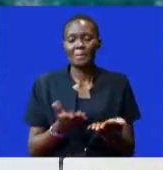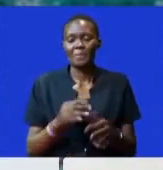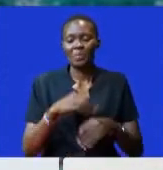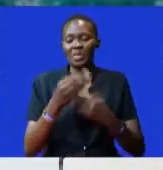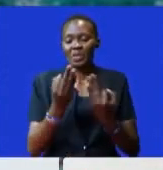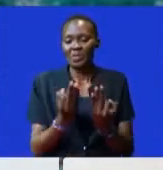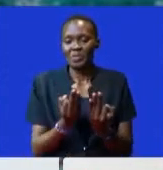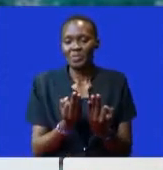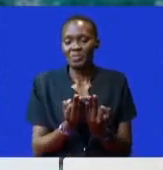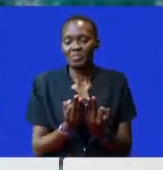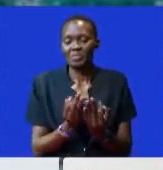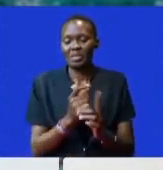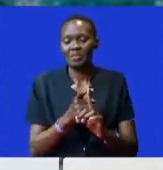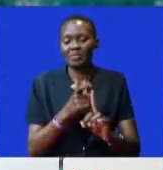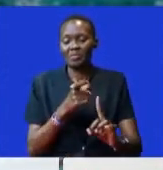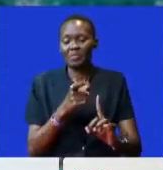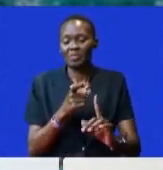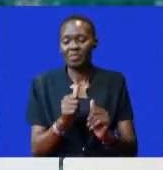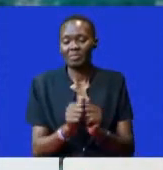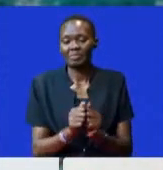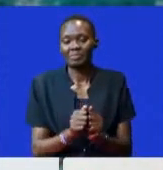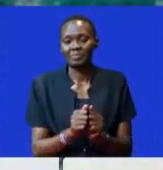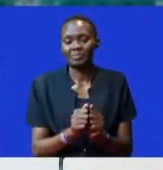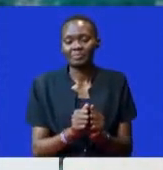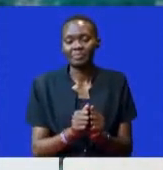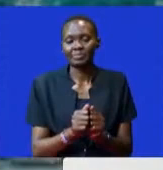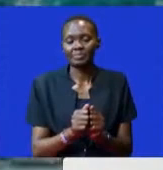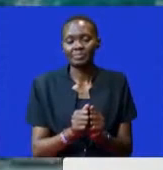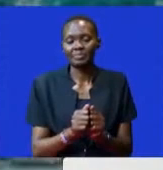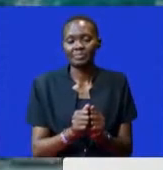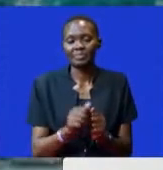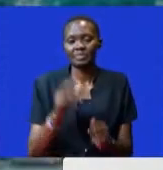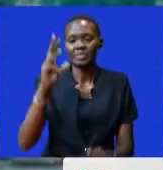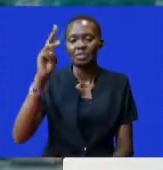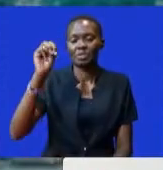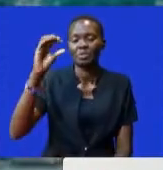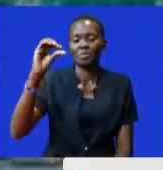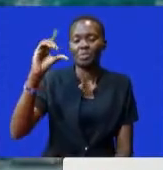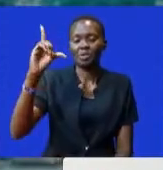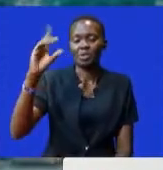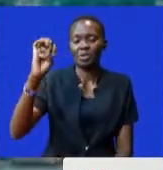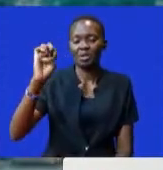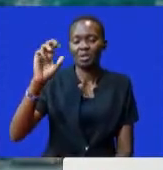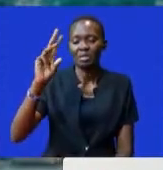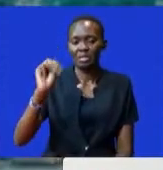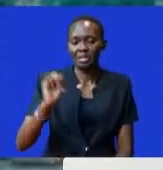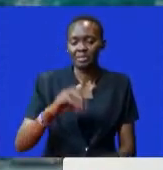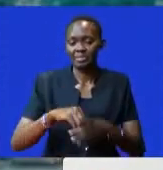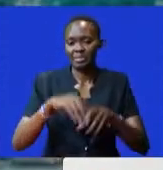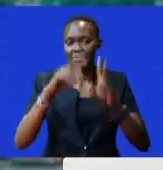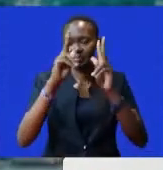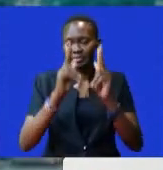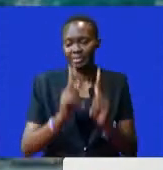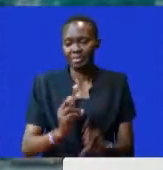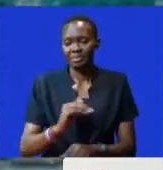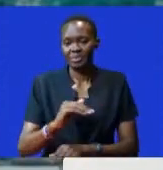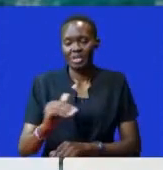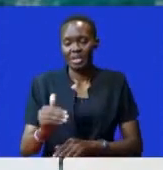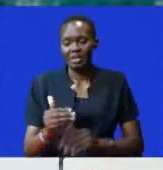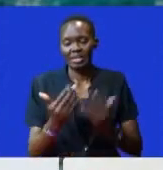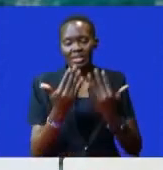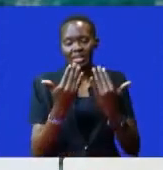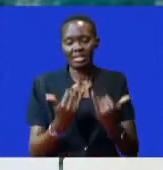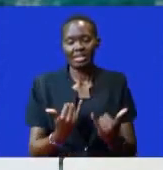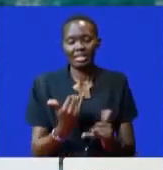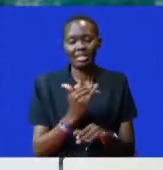familia moro ma wuok e kar dak mano ma iluongo ni Molem mayudore e kaunti ma Kisumu kae wuok oko kendo